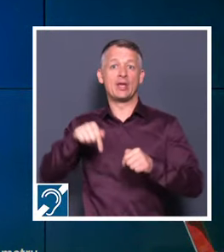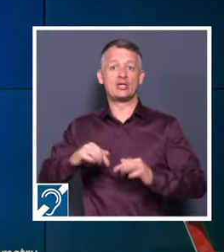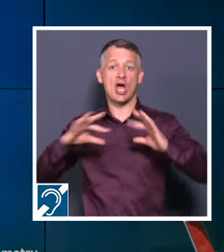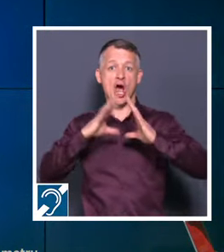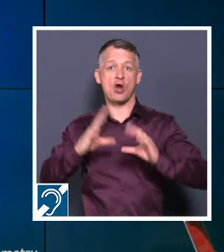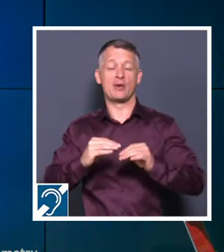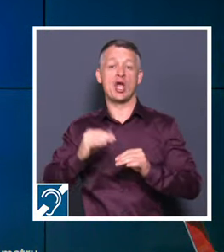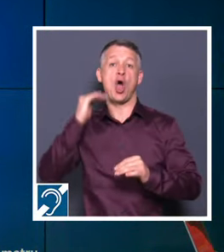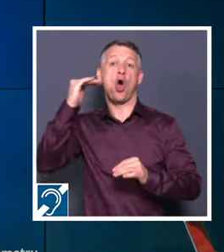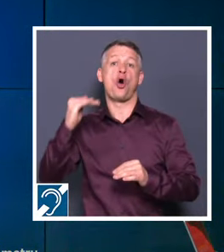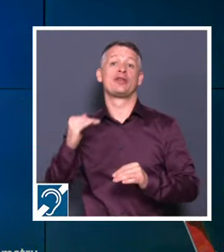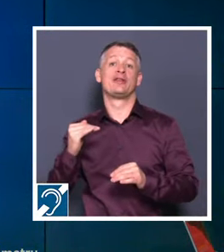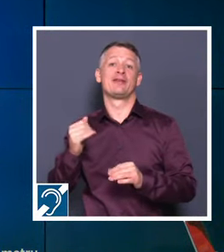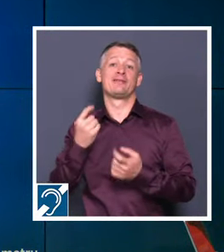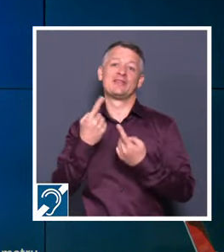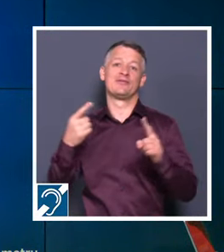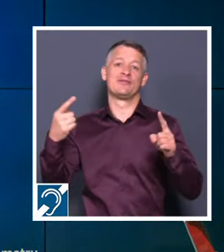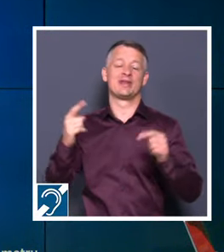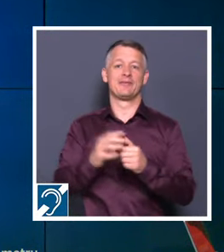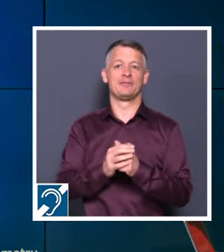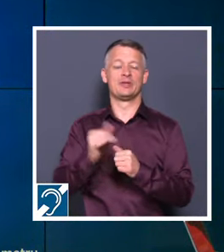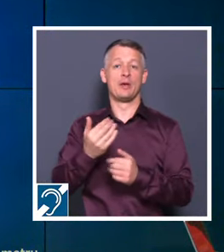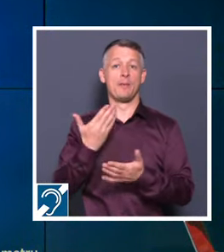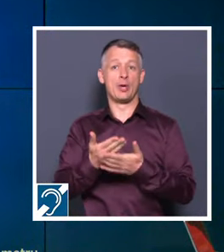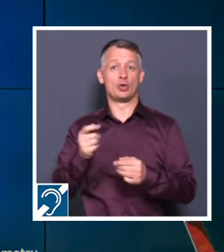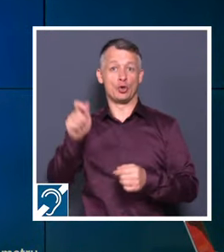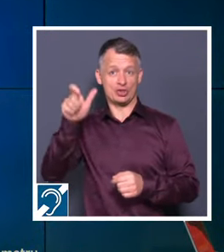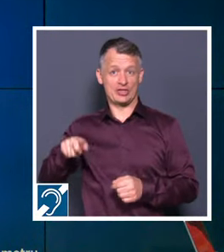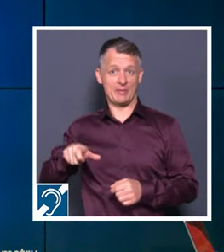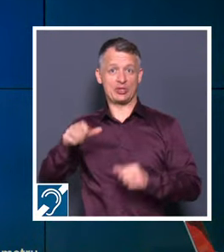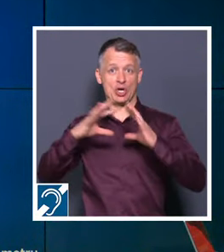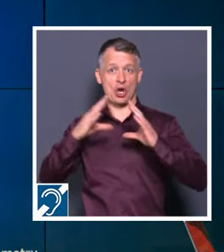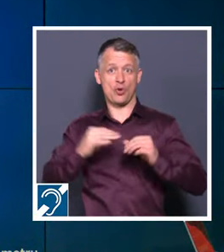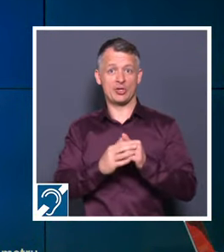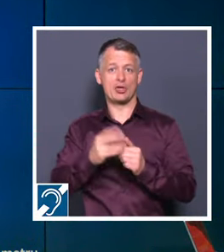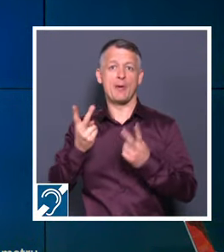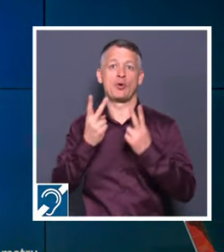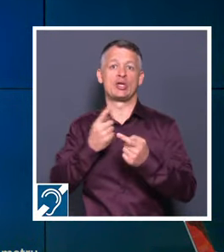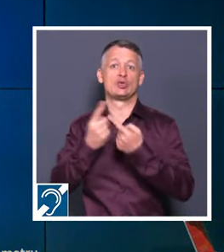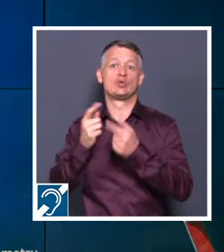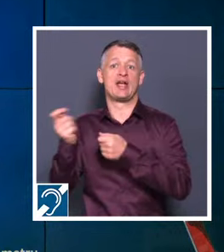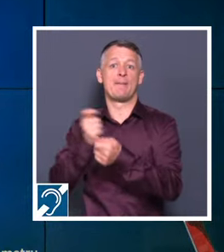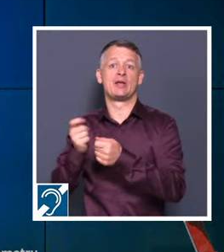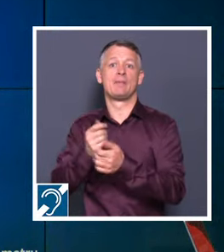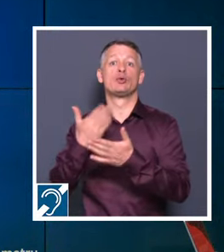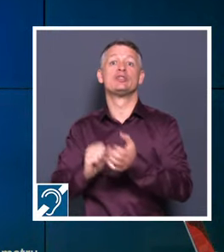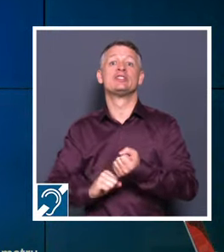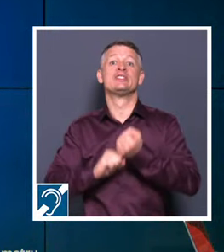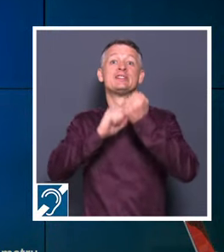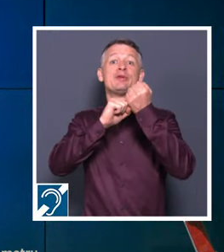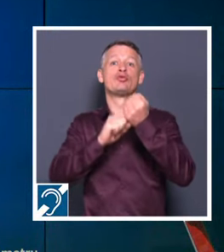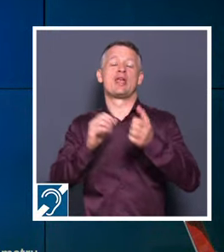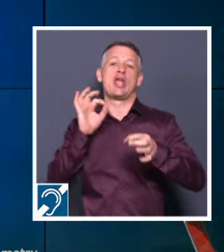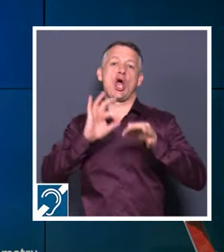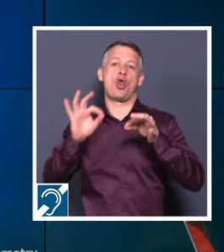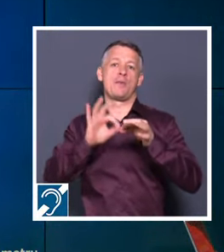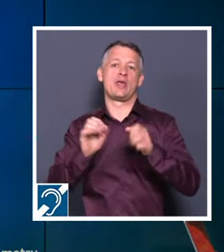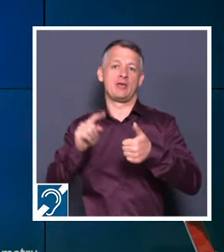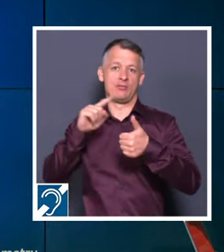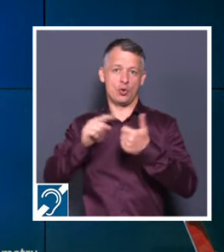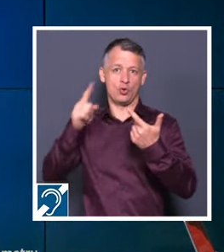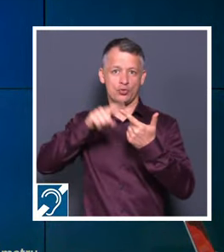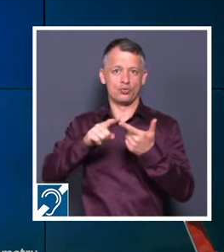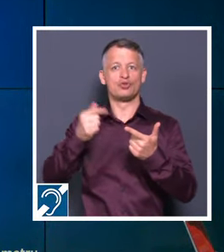ordinea se inversează. Pentru români, cea mai importantă temă de discuție în campanie este legată de sprijinul pentru economie, apoi